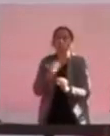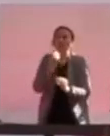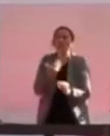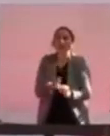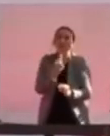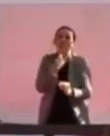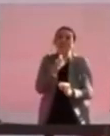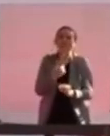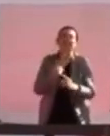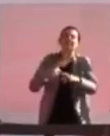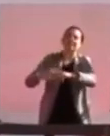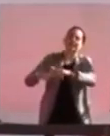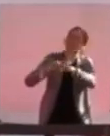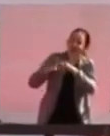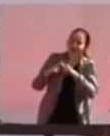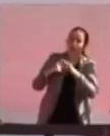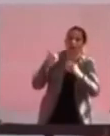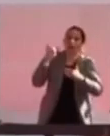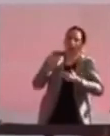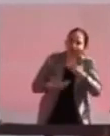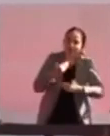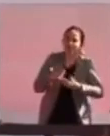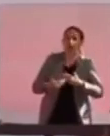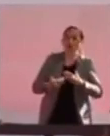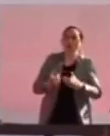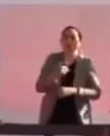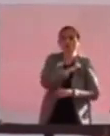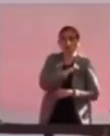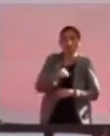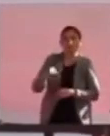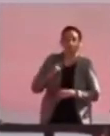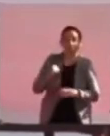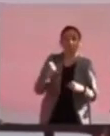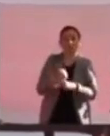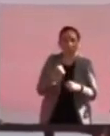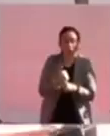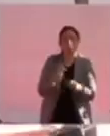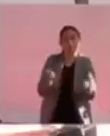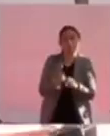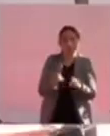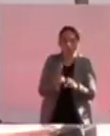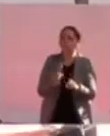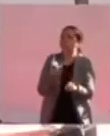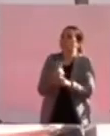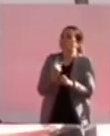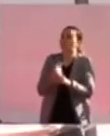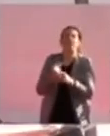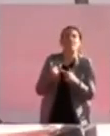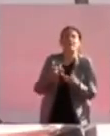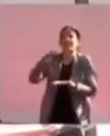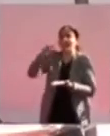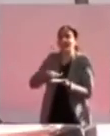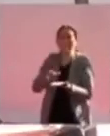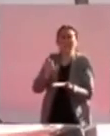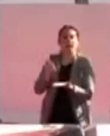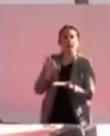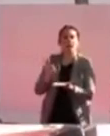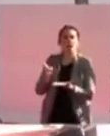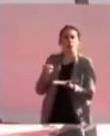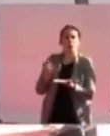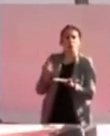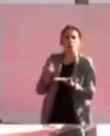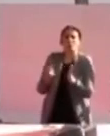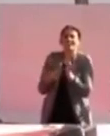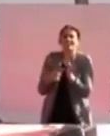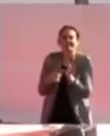radicale che possa garantire nostro dito a formazione al lavoro ma soprattutto il diritto alla salute della popolazione cosa aspettiamo se